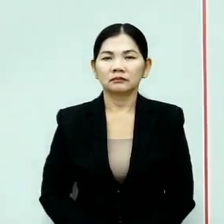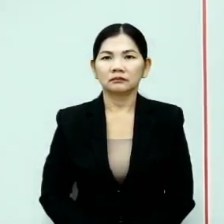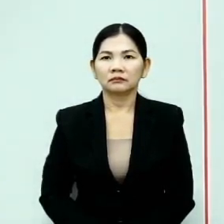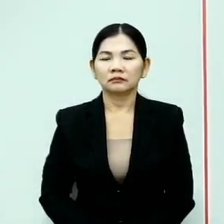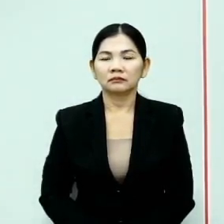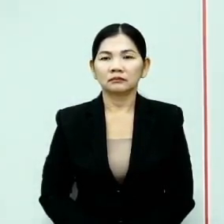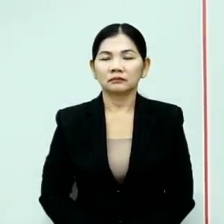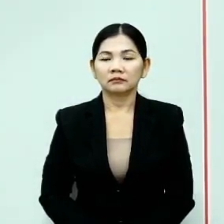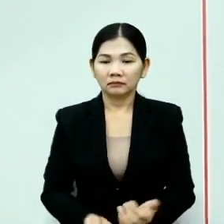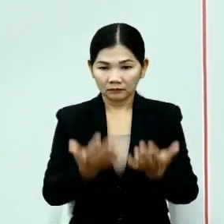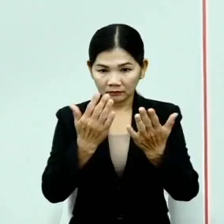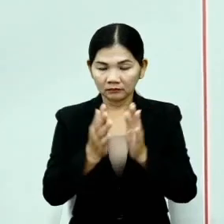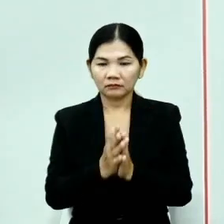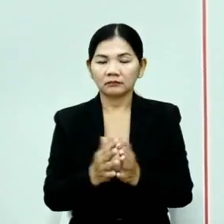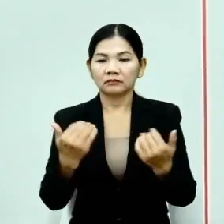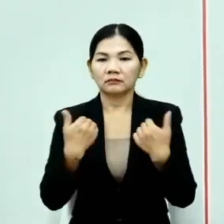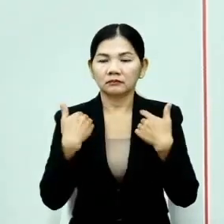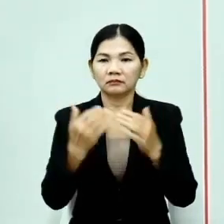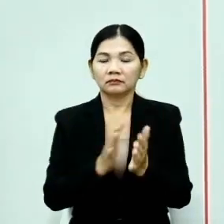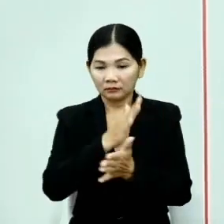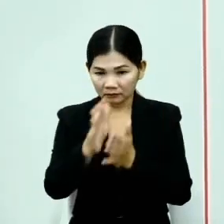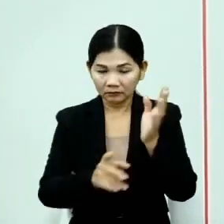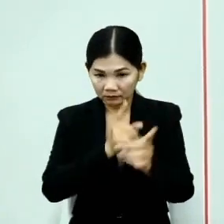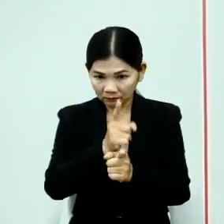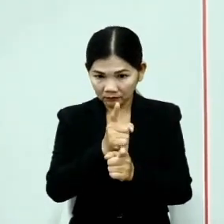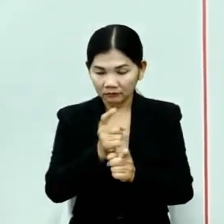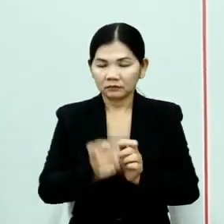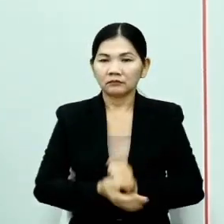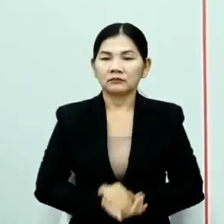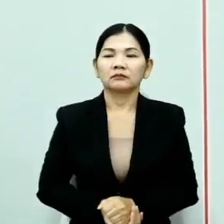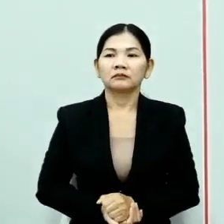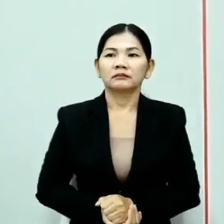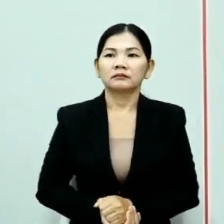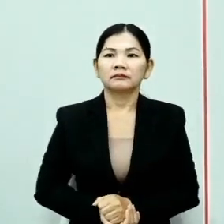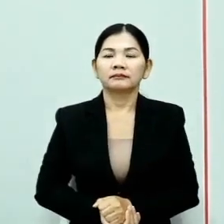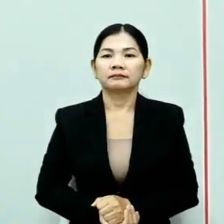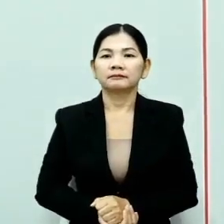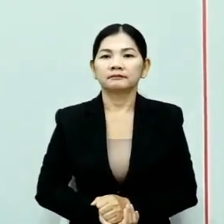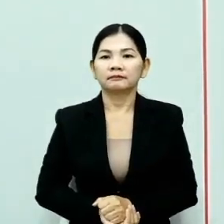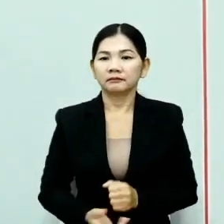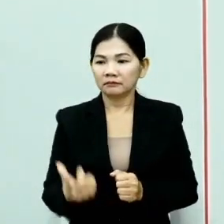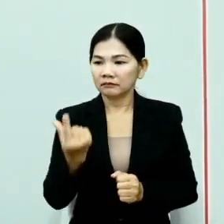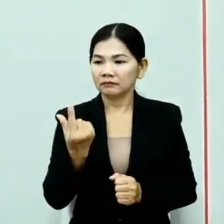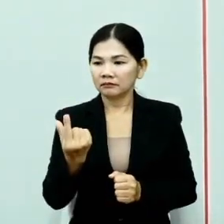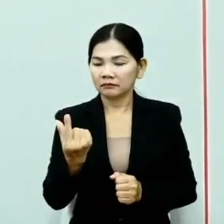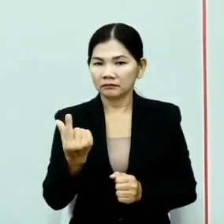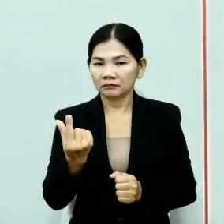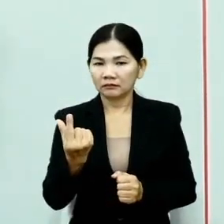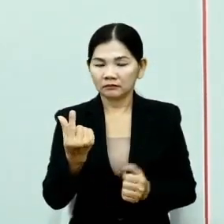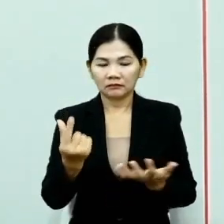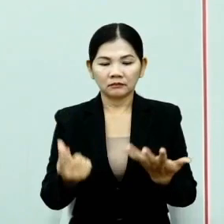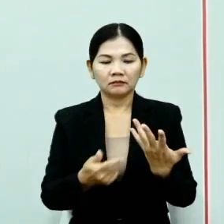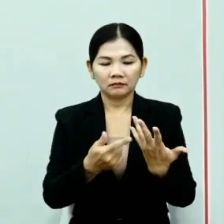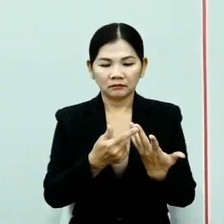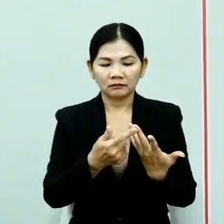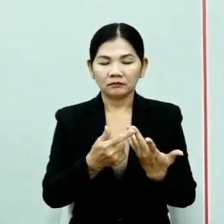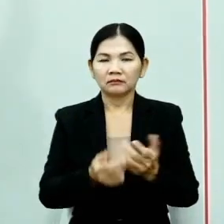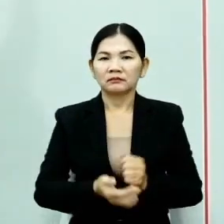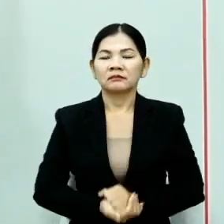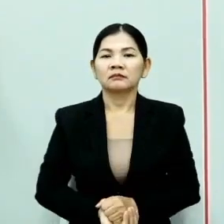ចាផ្ទៀងផ្ទាត់ដើម្បីឲ្យដឹងថាកូនអានបានត្រឹមត្រូវដែរឬទេដអំ